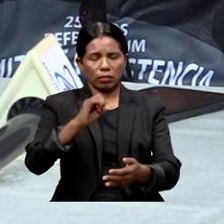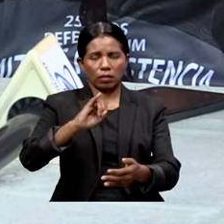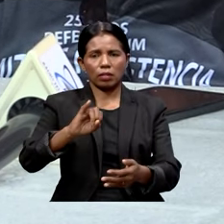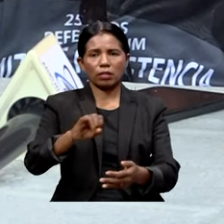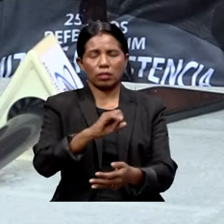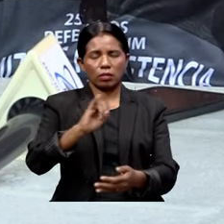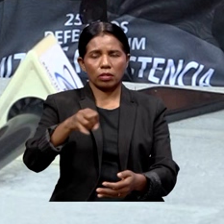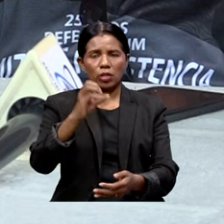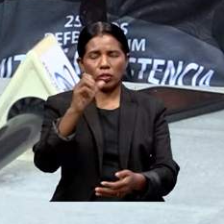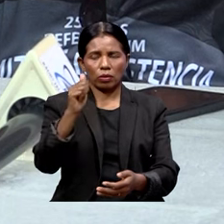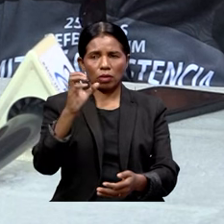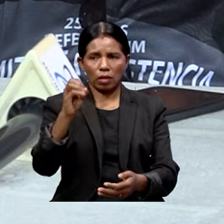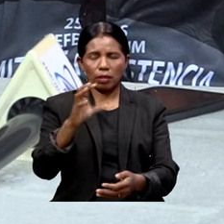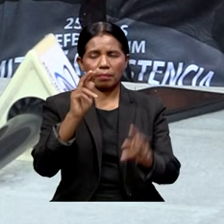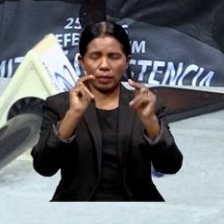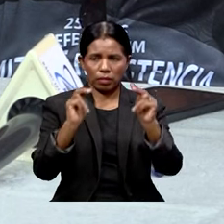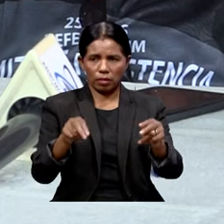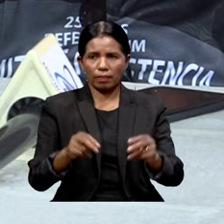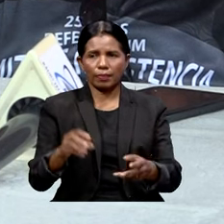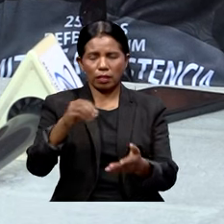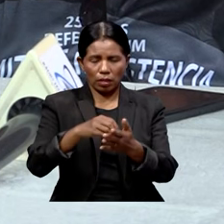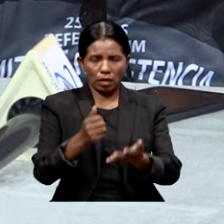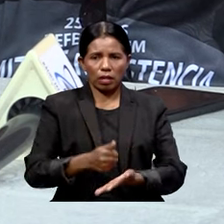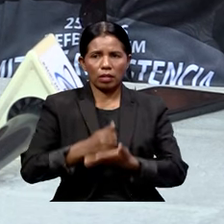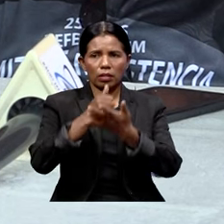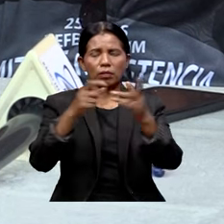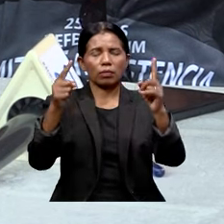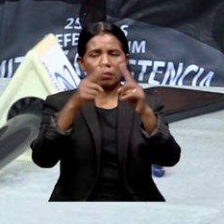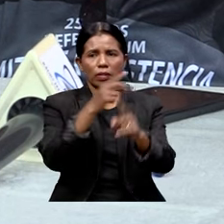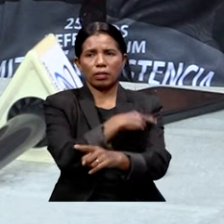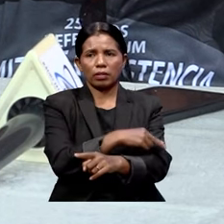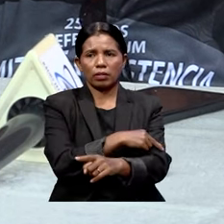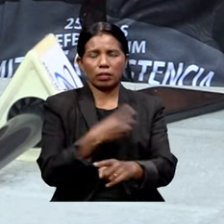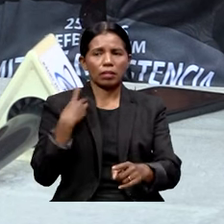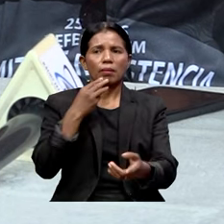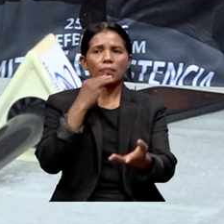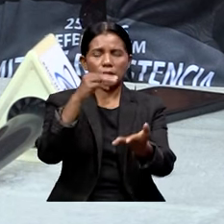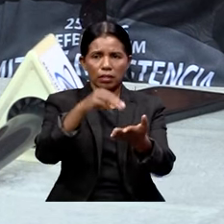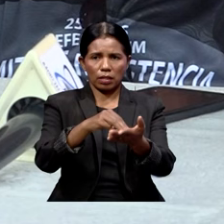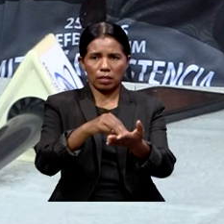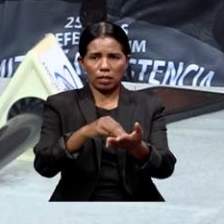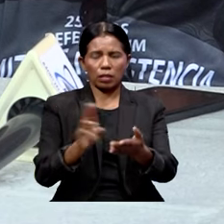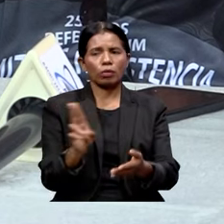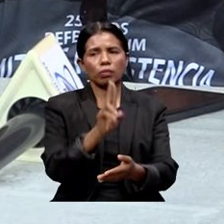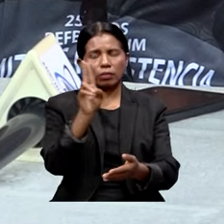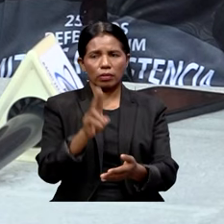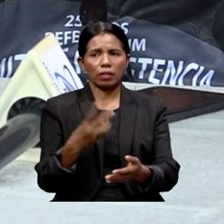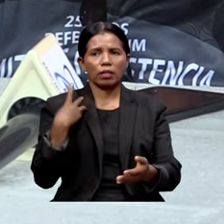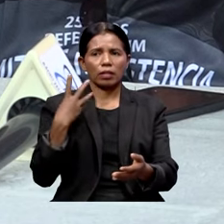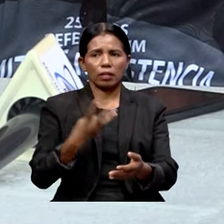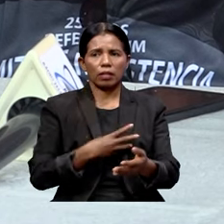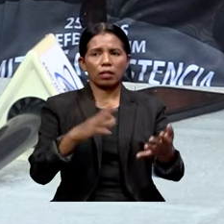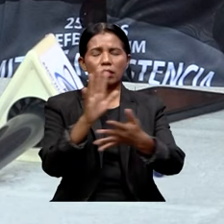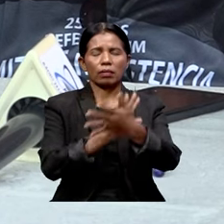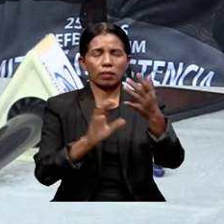kata prosedur tau mata ba hospital kita sa mensagem atau mensagem aproveita kita ni